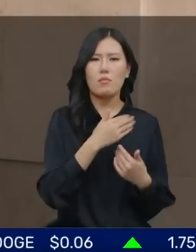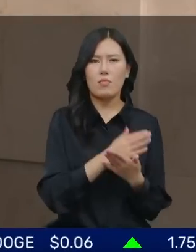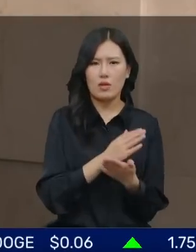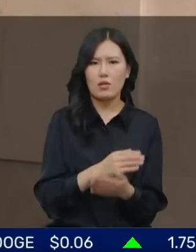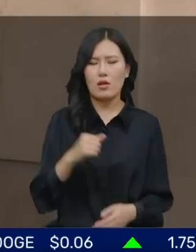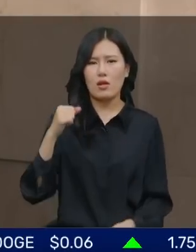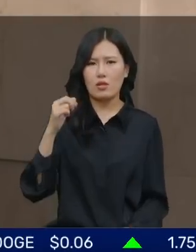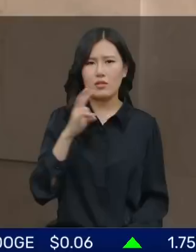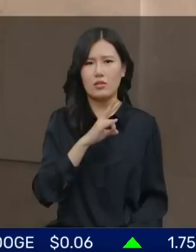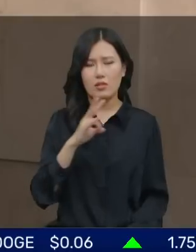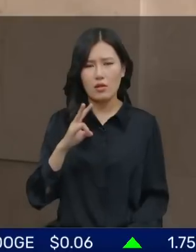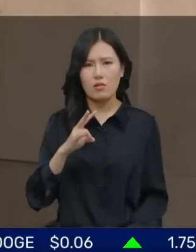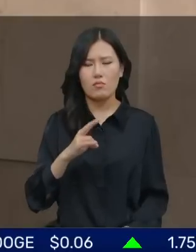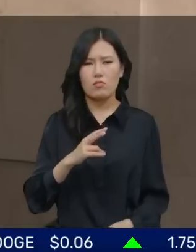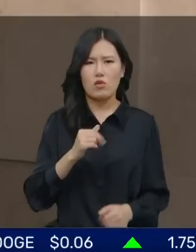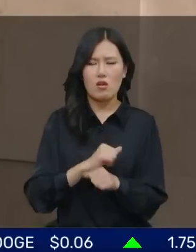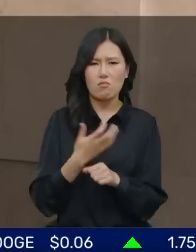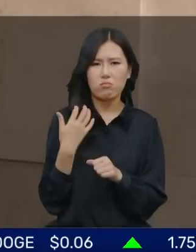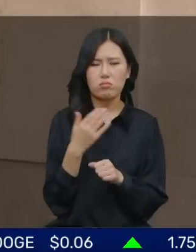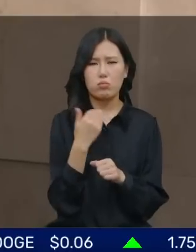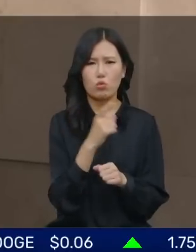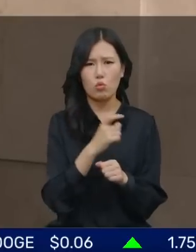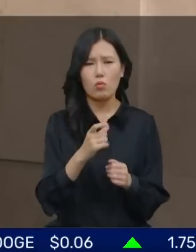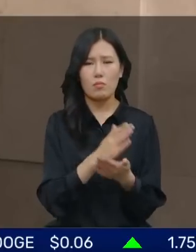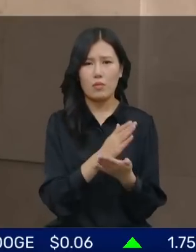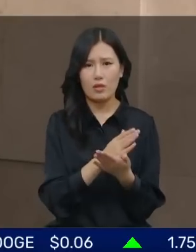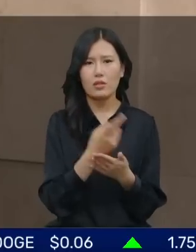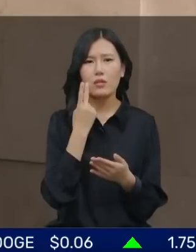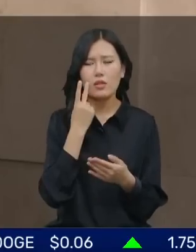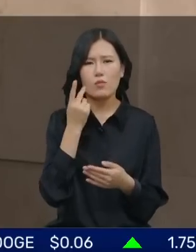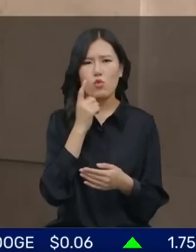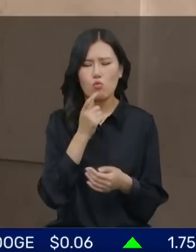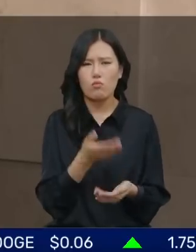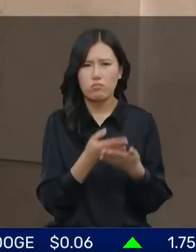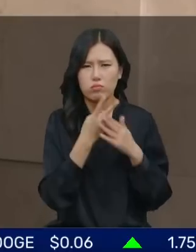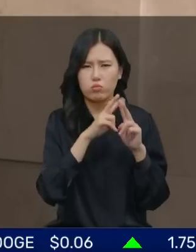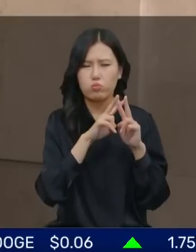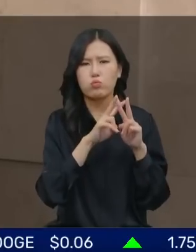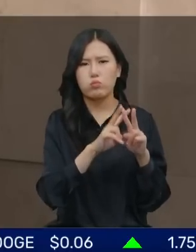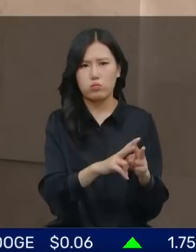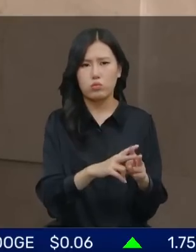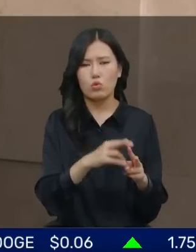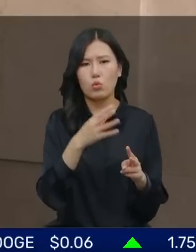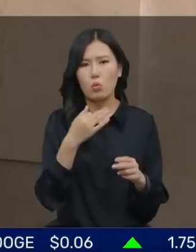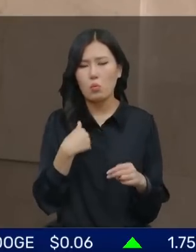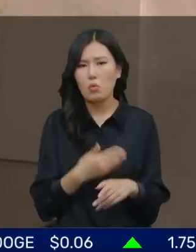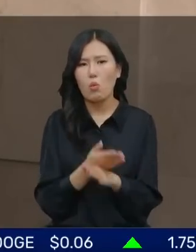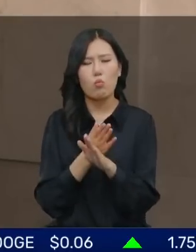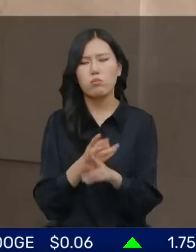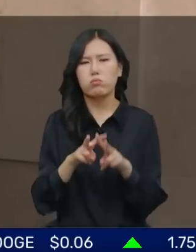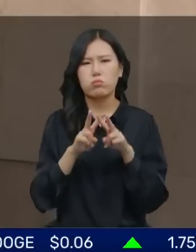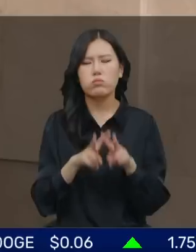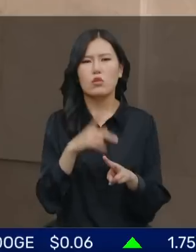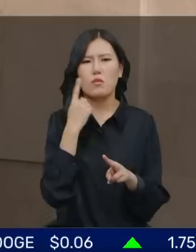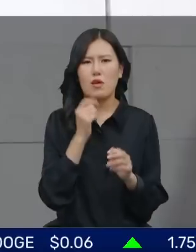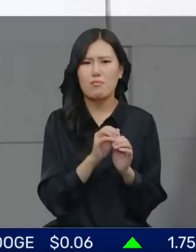хүртэл гарч ирсэн түүхэнд. Тэр бид нар ингээд бодлогын хувьд энийг ингээд дандаа манлайлалыг авч ирсэн. А цаашдын зарчим харин бүр хадгална. Айлуу ингээд нэмэгдүүлэх хэрэгтэй